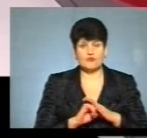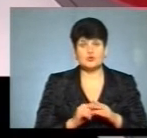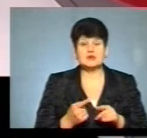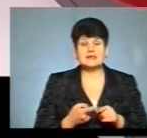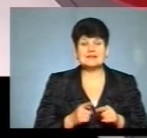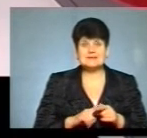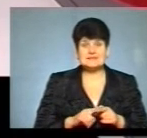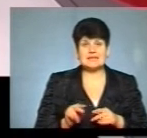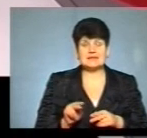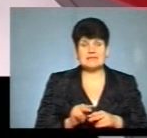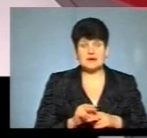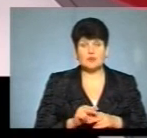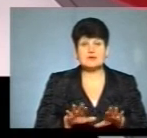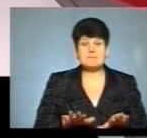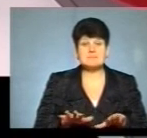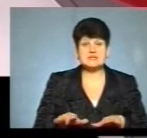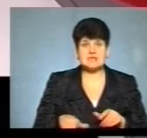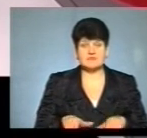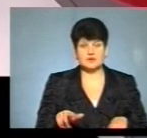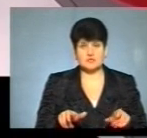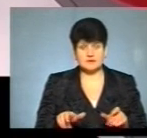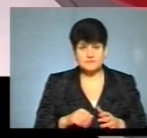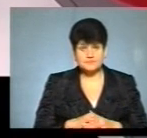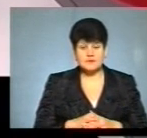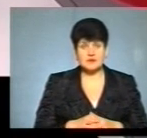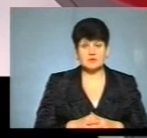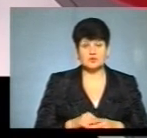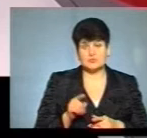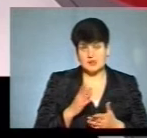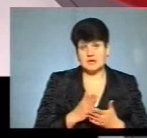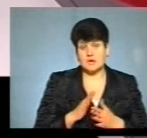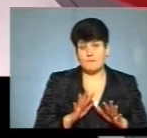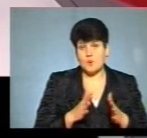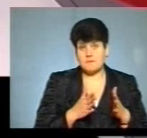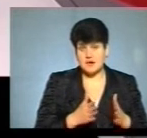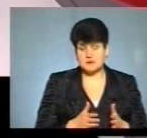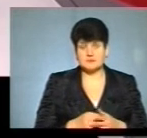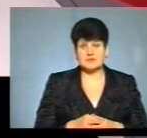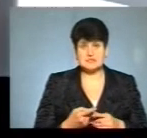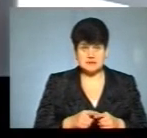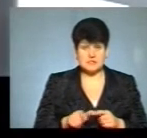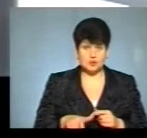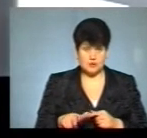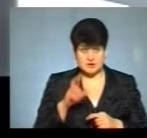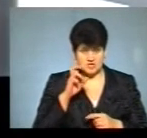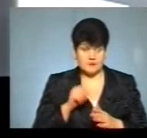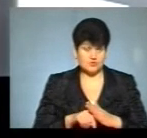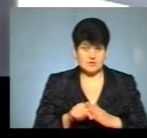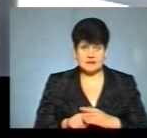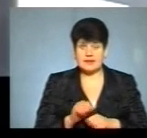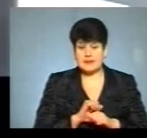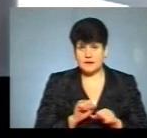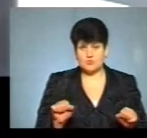ремонт місцевих доріг і комунальних доріг. Тут є один оцей момент, де не, можна, це дорога державного значення. Де не можна